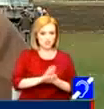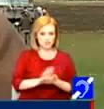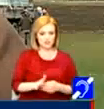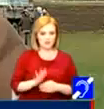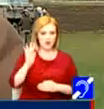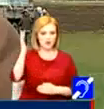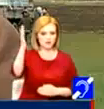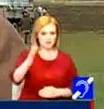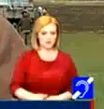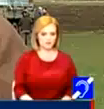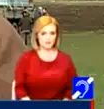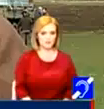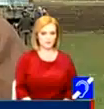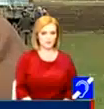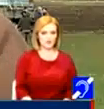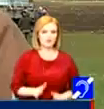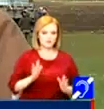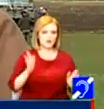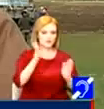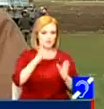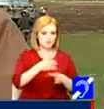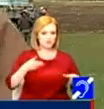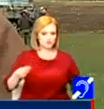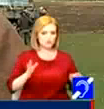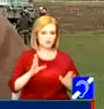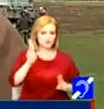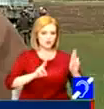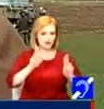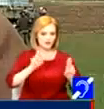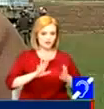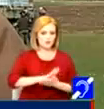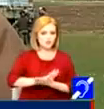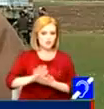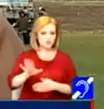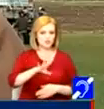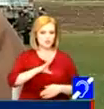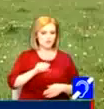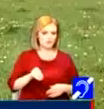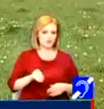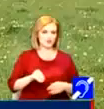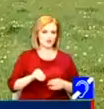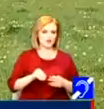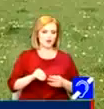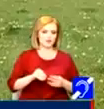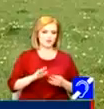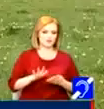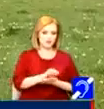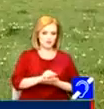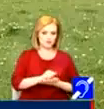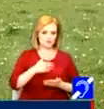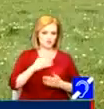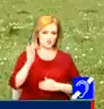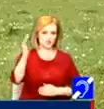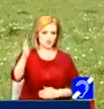înainte. Se fac cercetări primăvara, după gradul cum e pădurea de mâncată, de foliată. Astăzi noi începem